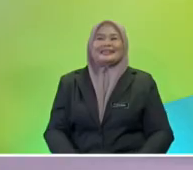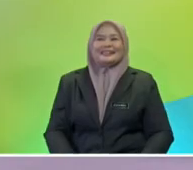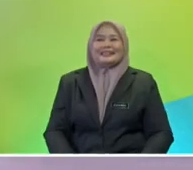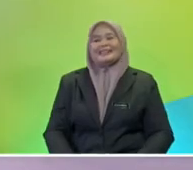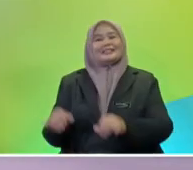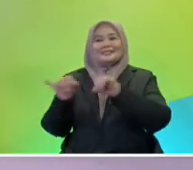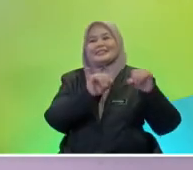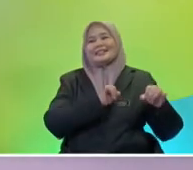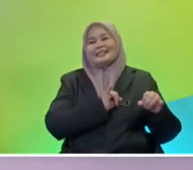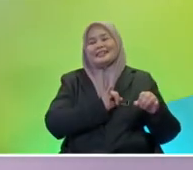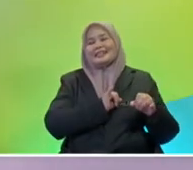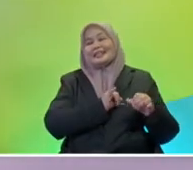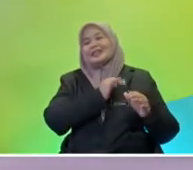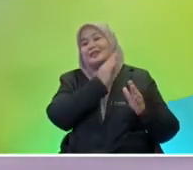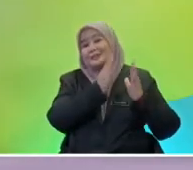ku